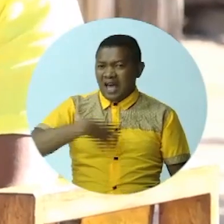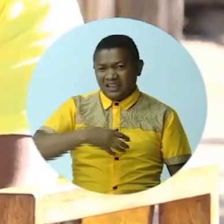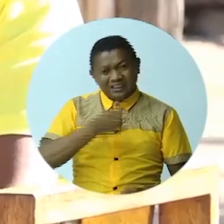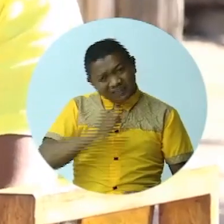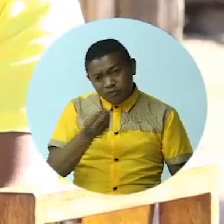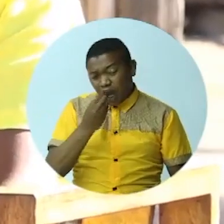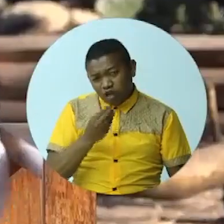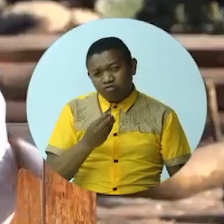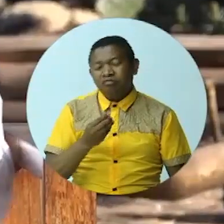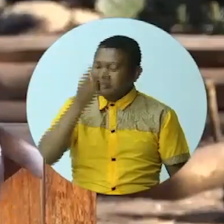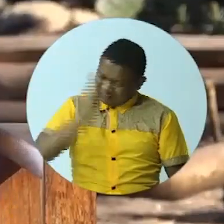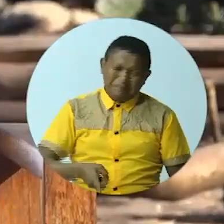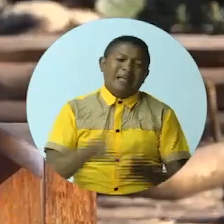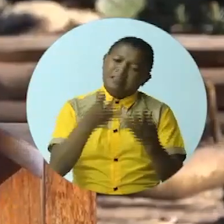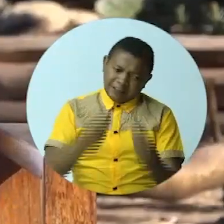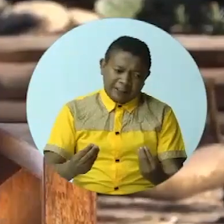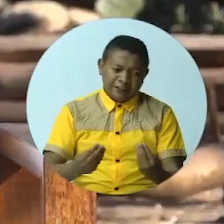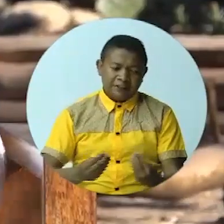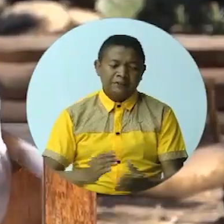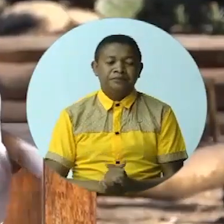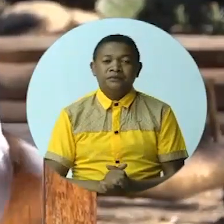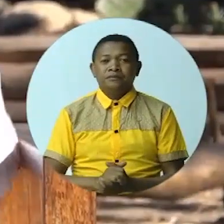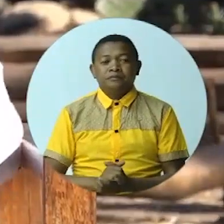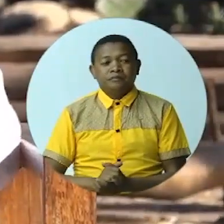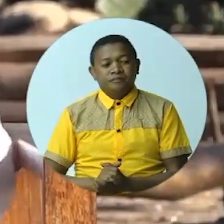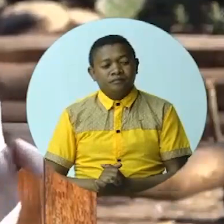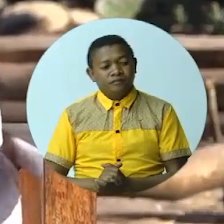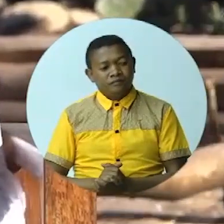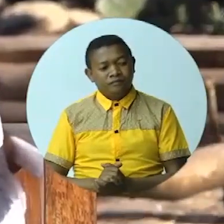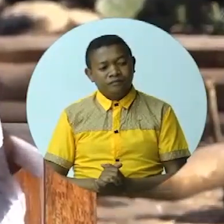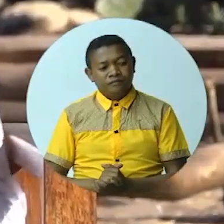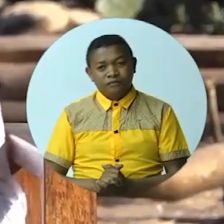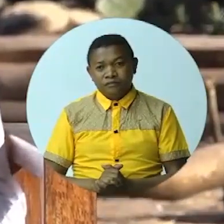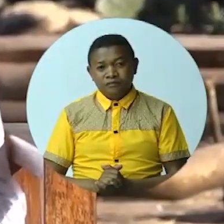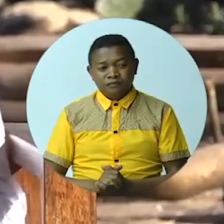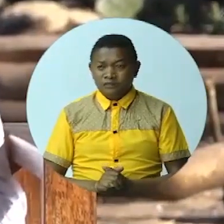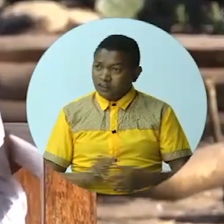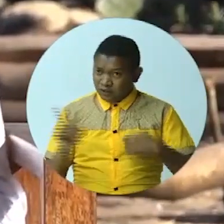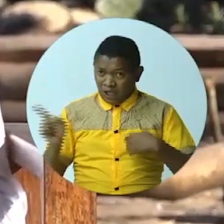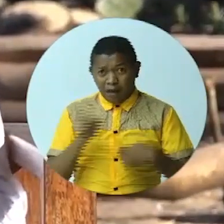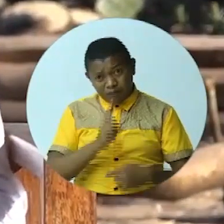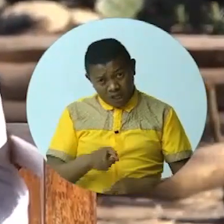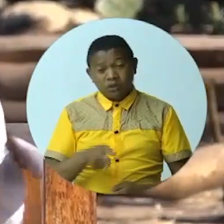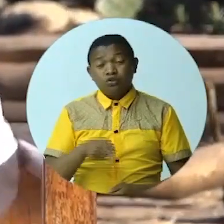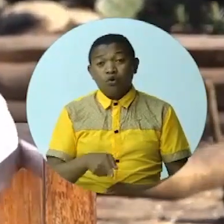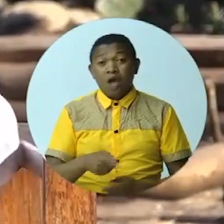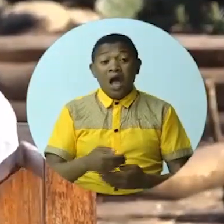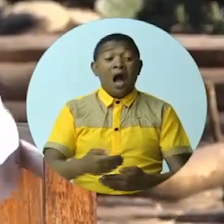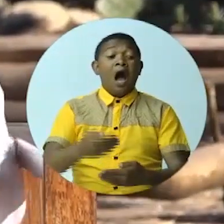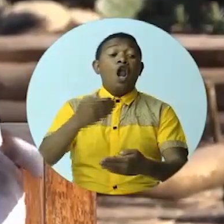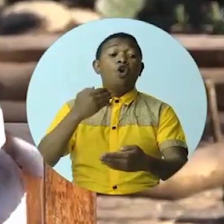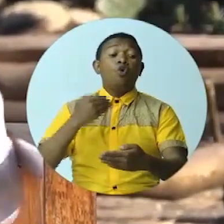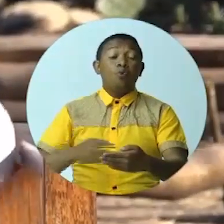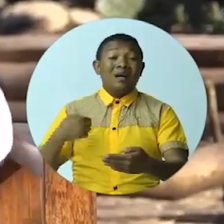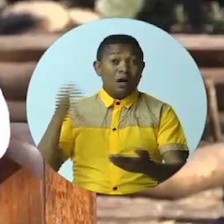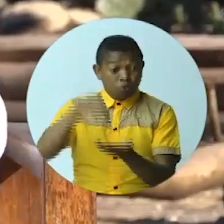ity safeniko aminareo fa alohana andehanako taty dia efa niresaka tamin'ny mpamady vola rehetra ary niaraka